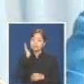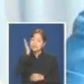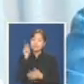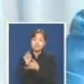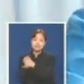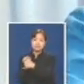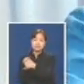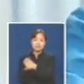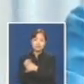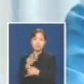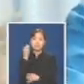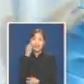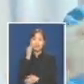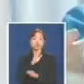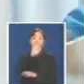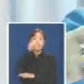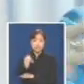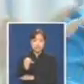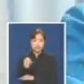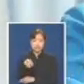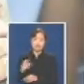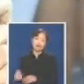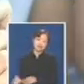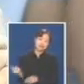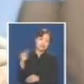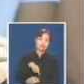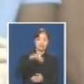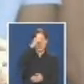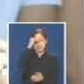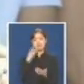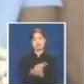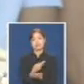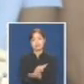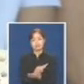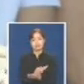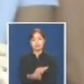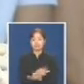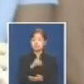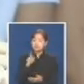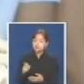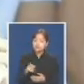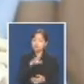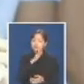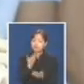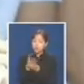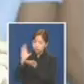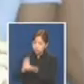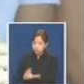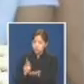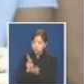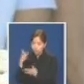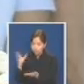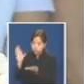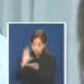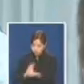เราจะทำงานที่ไหนจะหาโอกาสใช้หนี้คืนกยศ.ยังไง ถ้าพูดถึงในชนนั้นก็คืออันดับแรกก็คือจบไปก็ต้